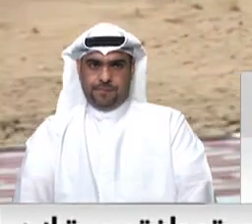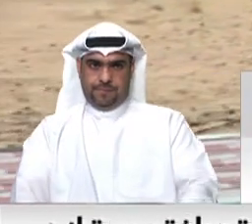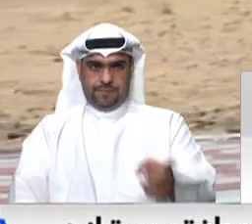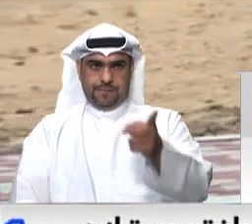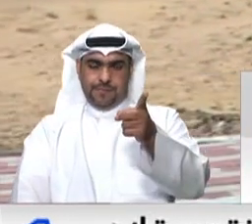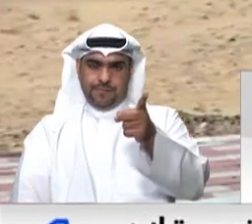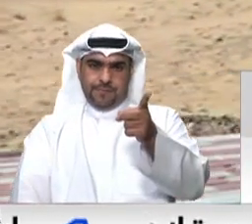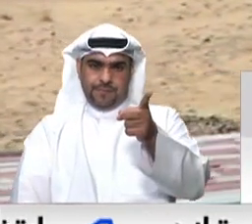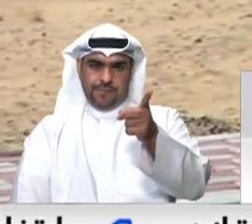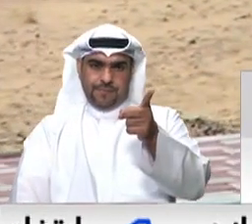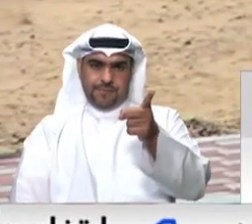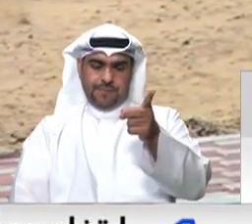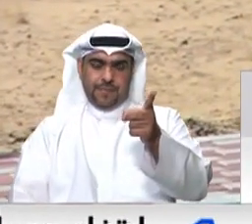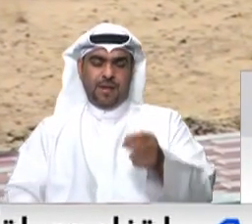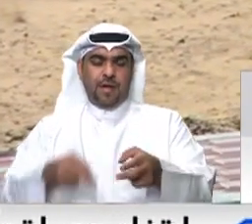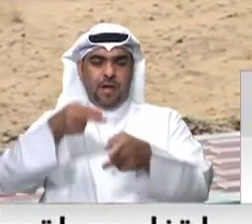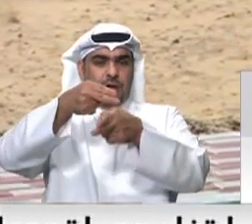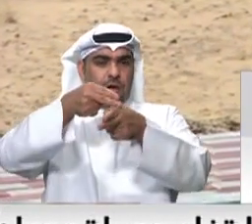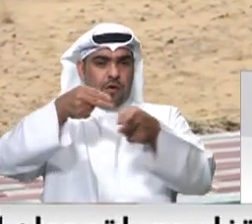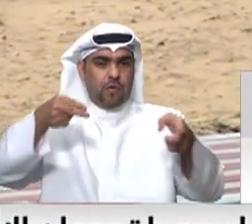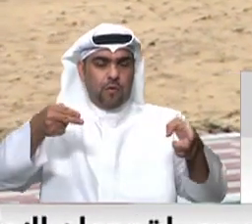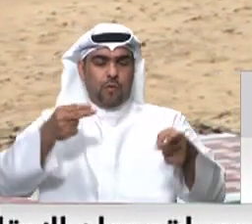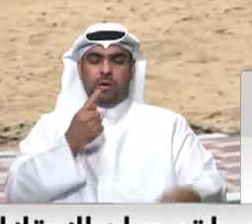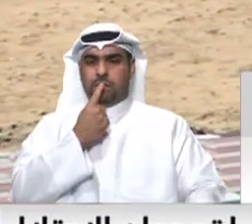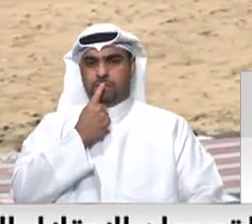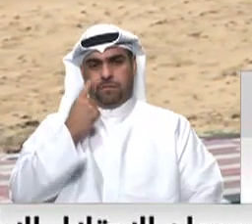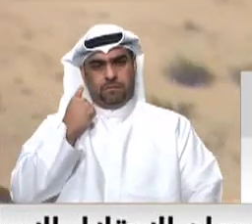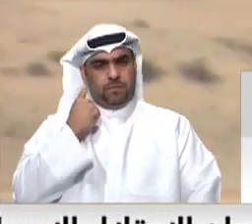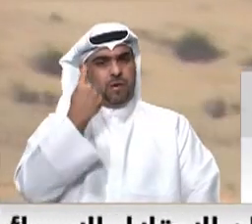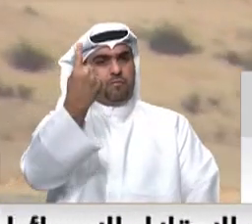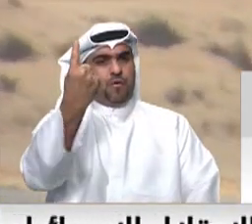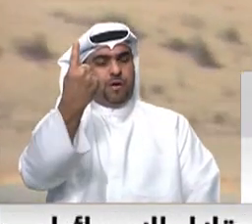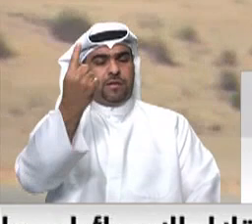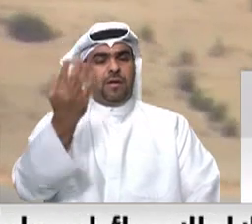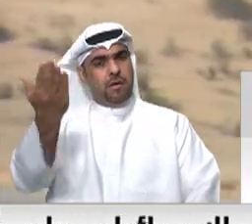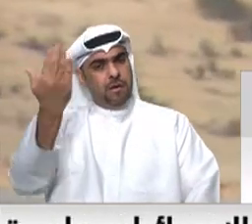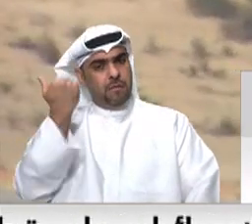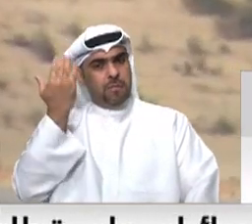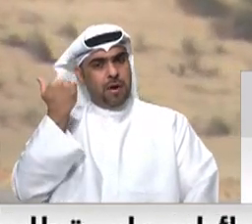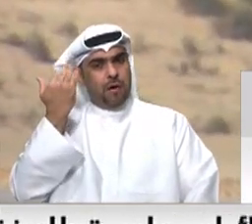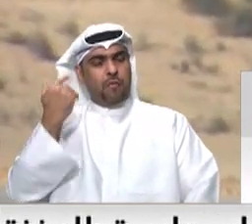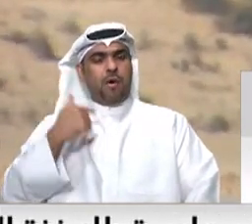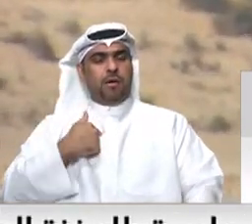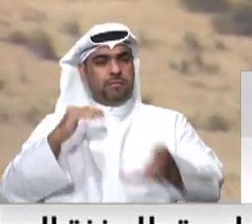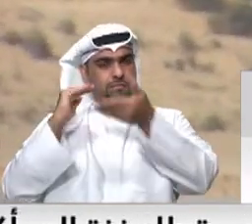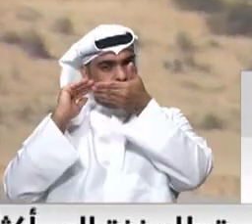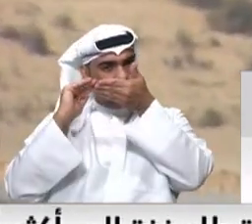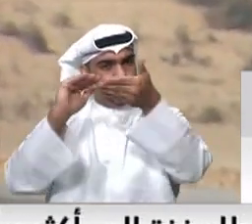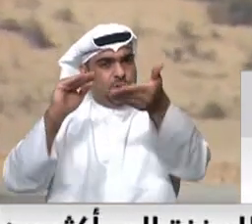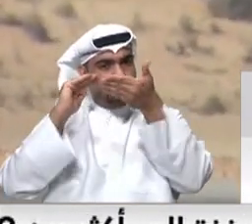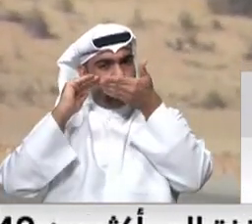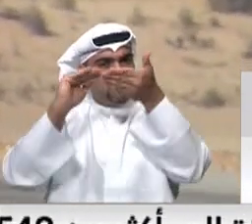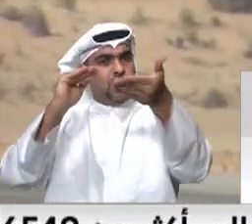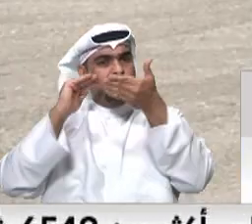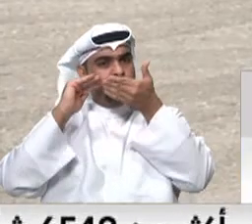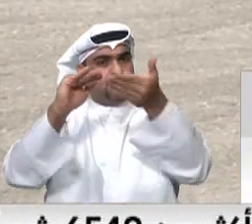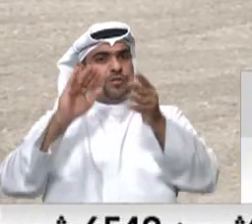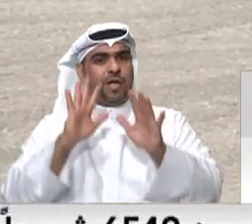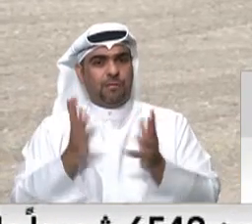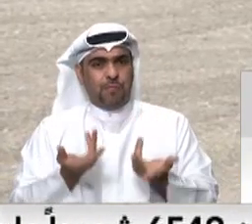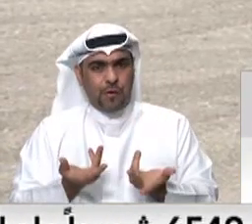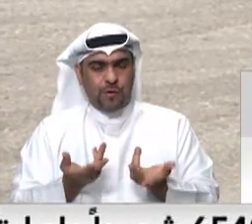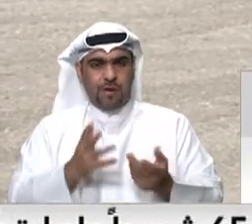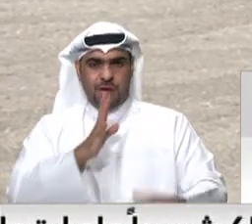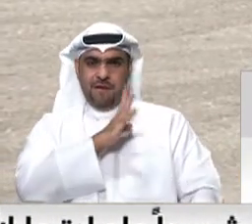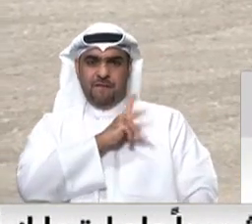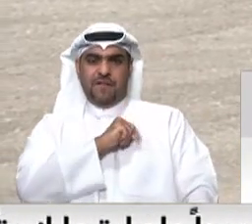انطلاقا من إيمانها المطلق بالمبادئ الإنسانية ومد يد العون، وصلت لمطار العريش الطائرة الثالثة من الجسر الجوي